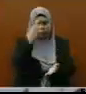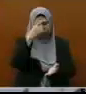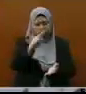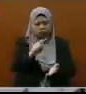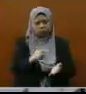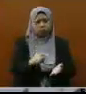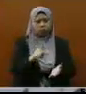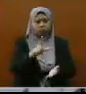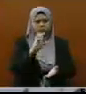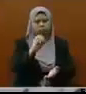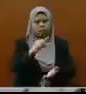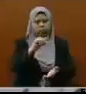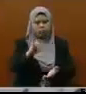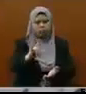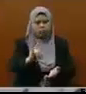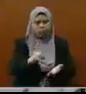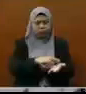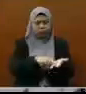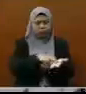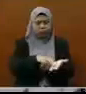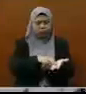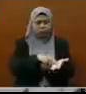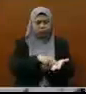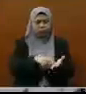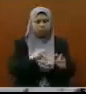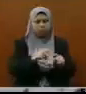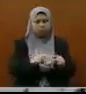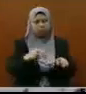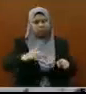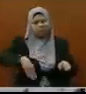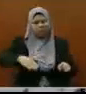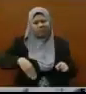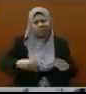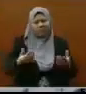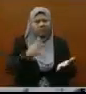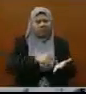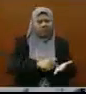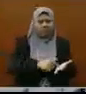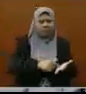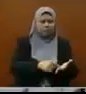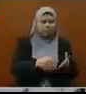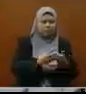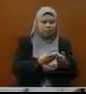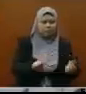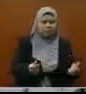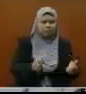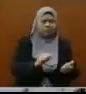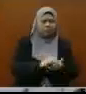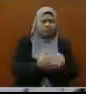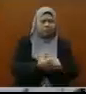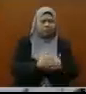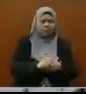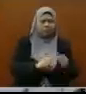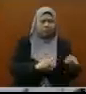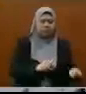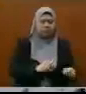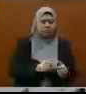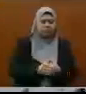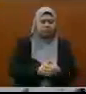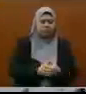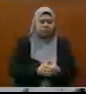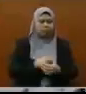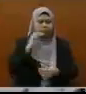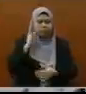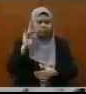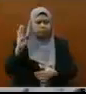air, gantian pipe dan sebagainya, tetapi ia masih lagi belum menyelesaikan masalah-masalah bekalan air di negeri Selangor. Yang berhormat Tuan